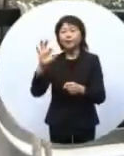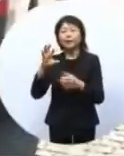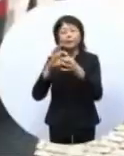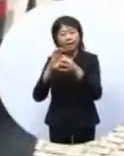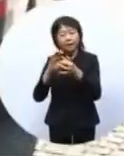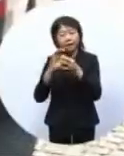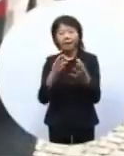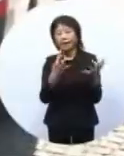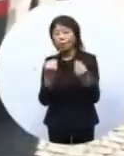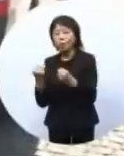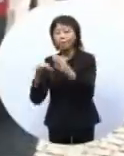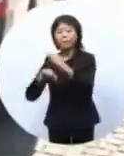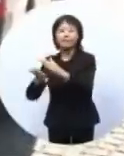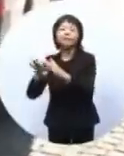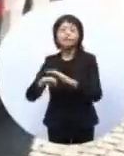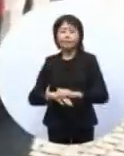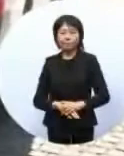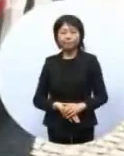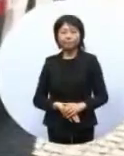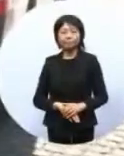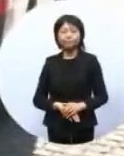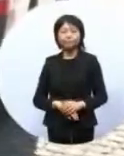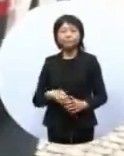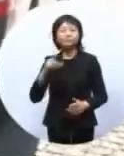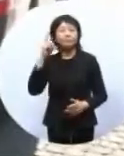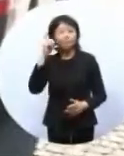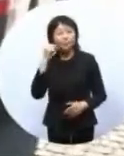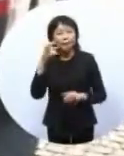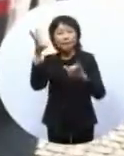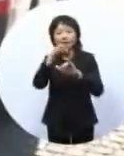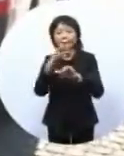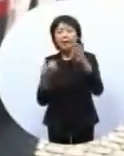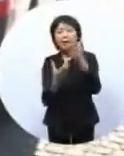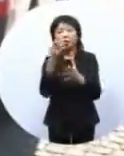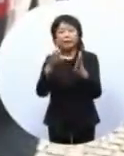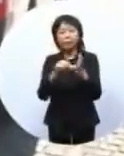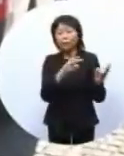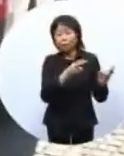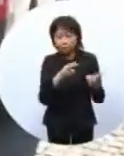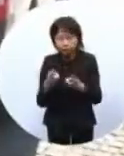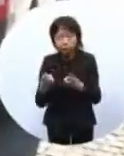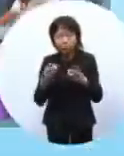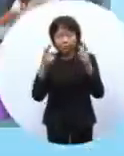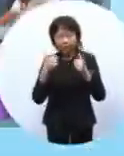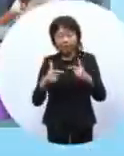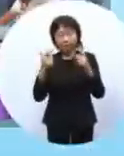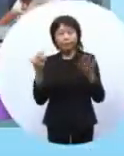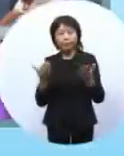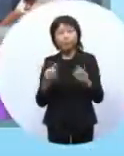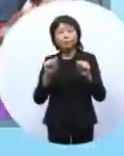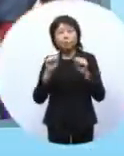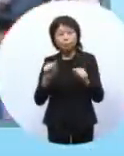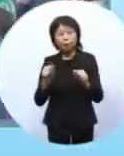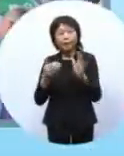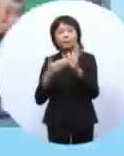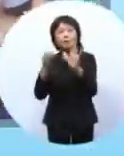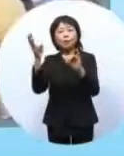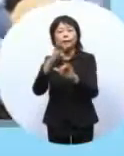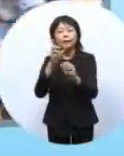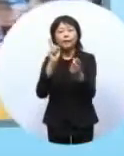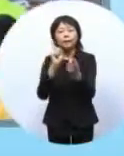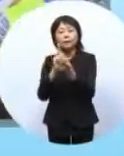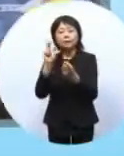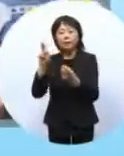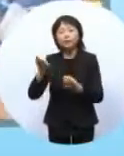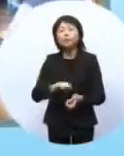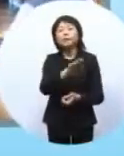ています。 万一の災害に備え、日々業務を行う防災対策課の皆さんは、地